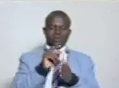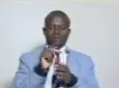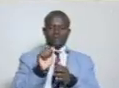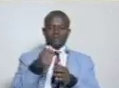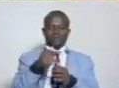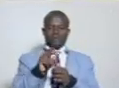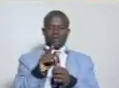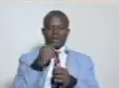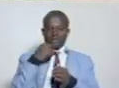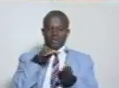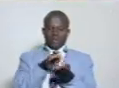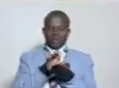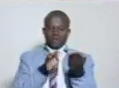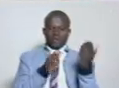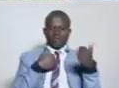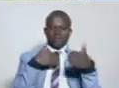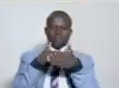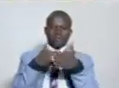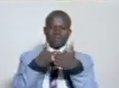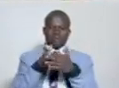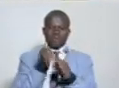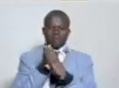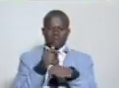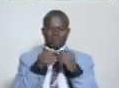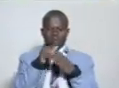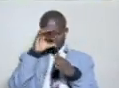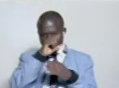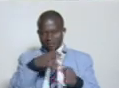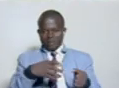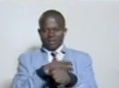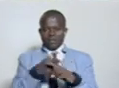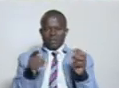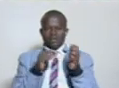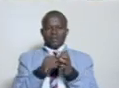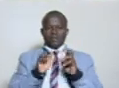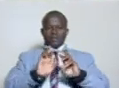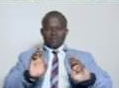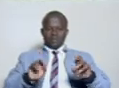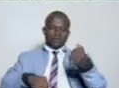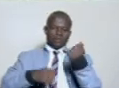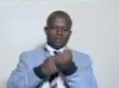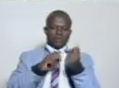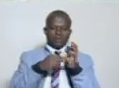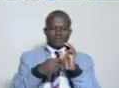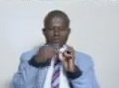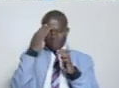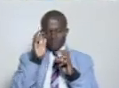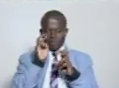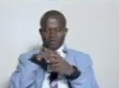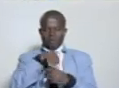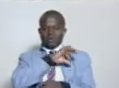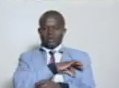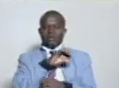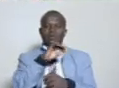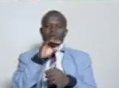Emmanuel avuga ko iyi banki yagiye ihura n'ibibazo by'imikorere no kubura amikoro, ariko ngo yiteguye gutera inkunga uyu mushinga kuko ibonamo inyungu ku